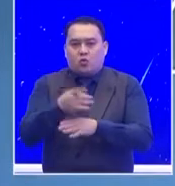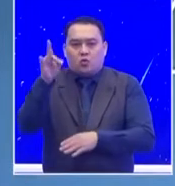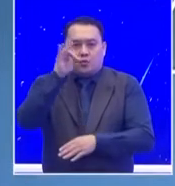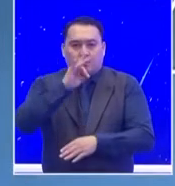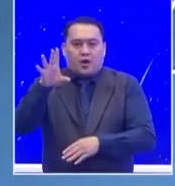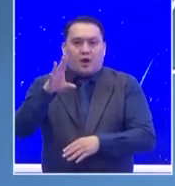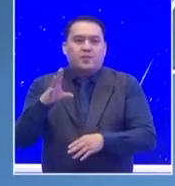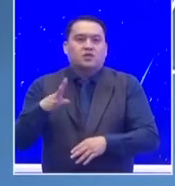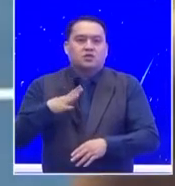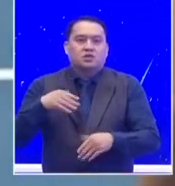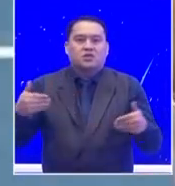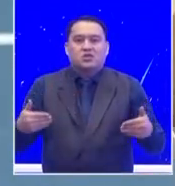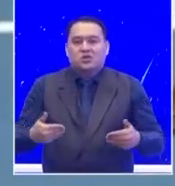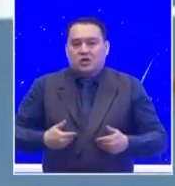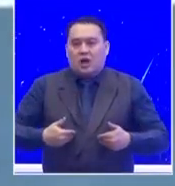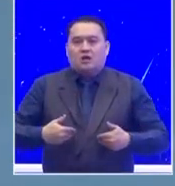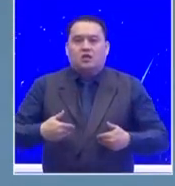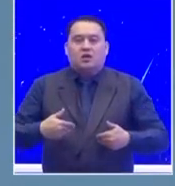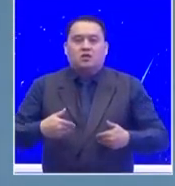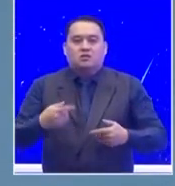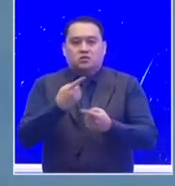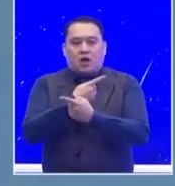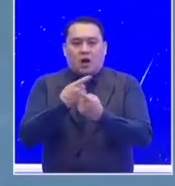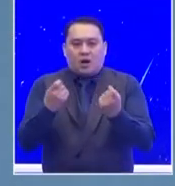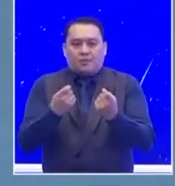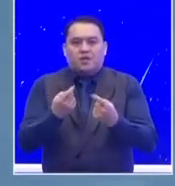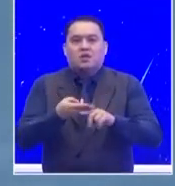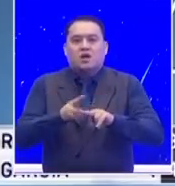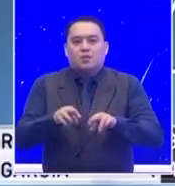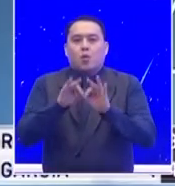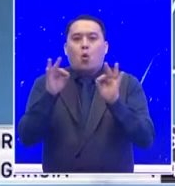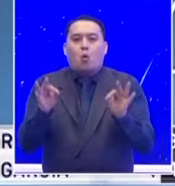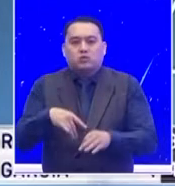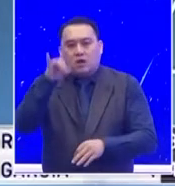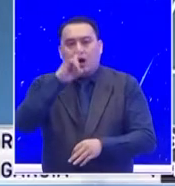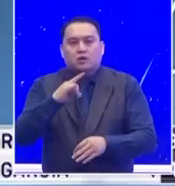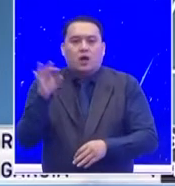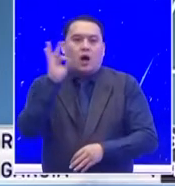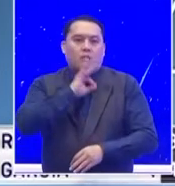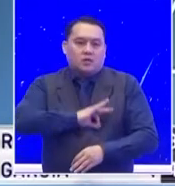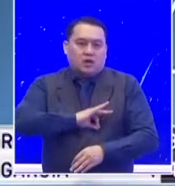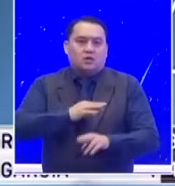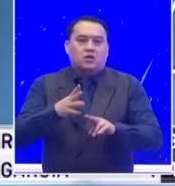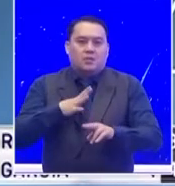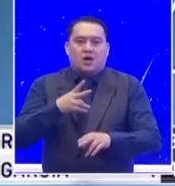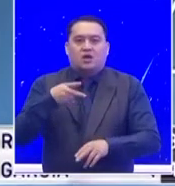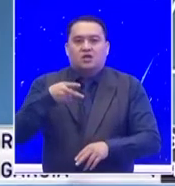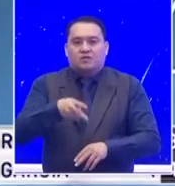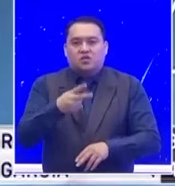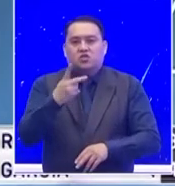двукратной его победительнице из Нидерландов, сообщает Вести KZ. Таким образом, казахстанка